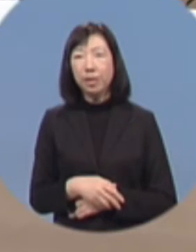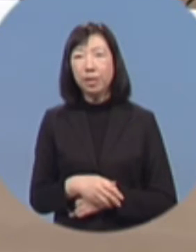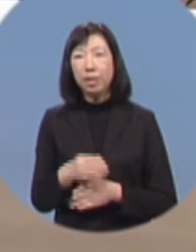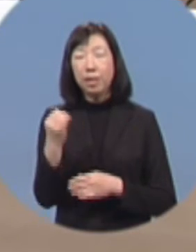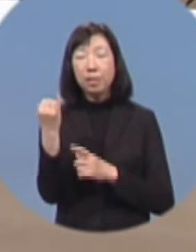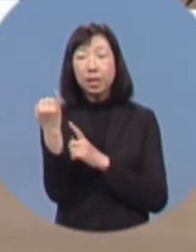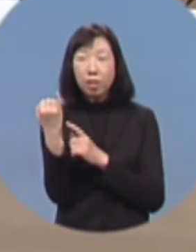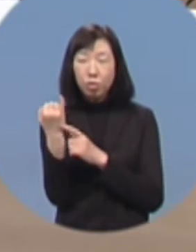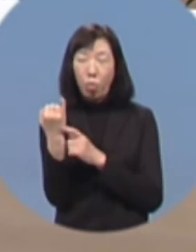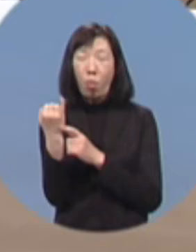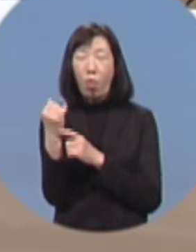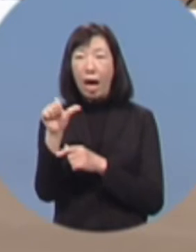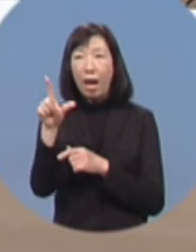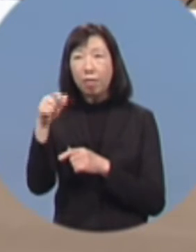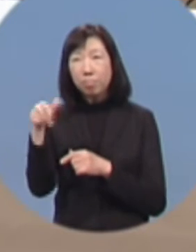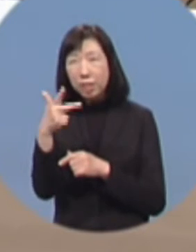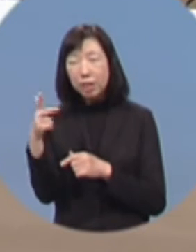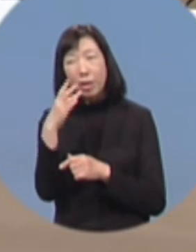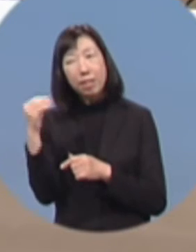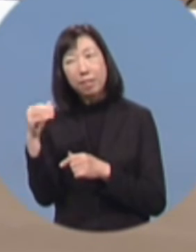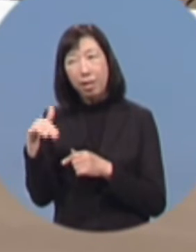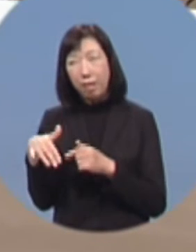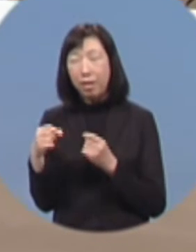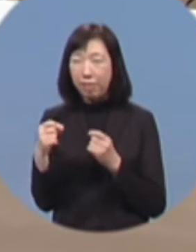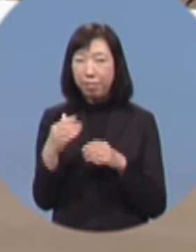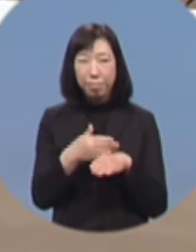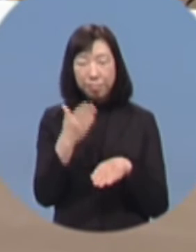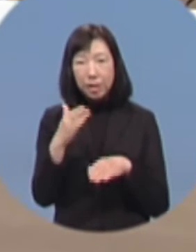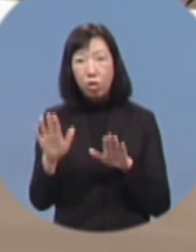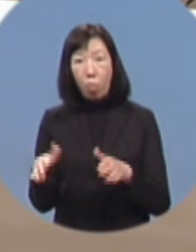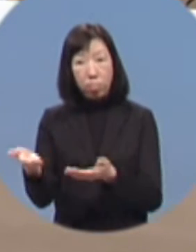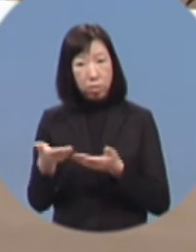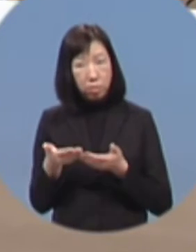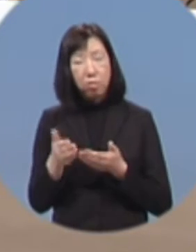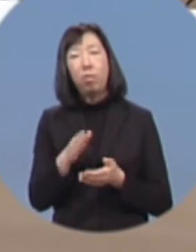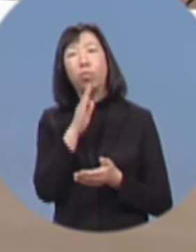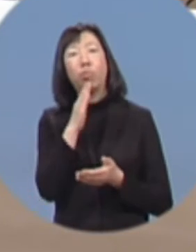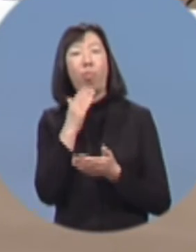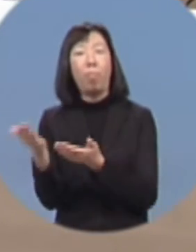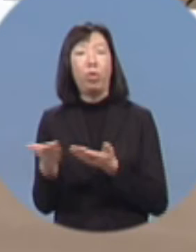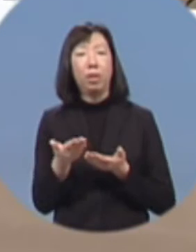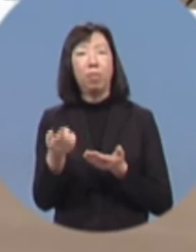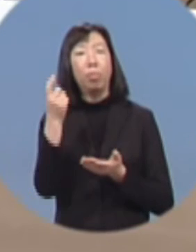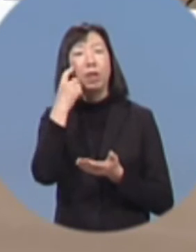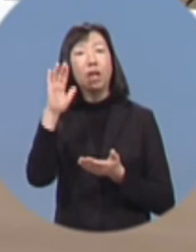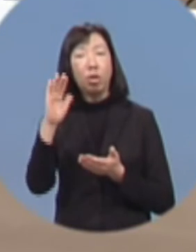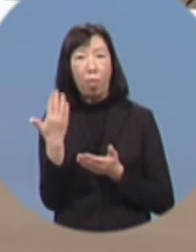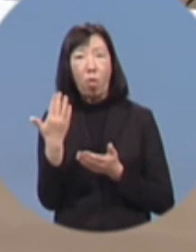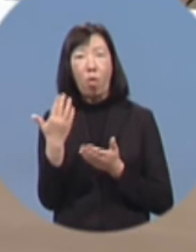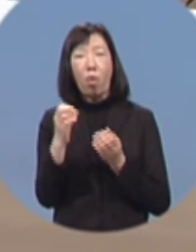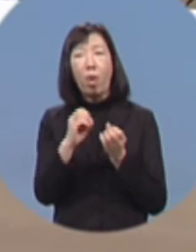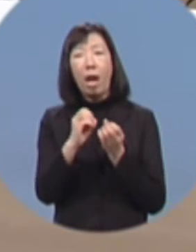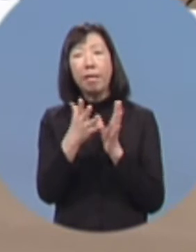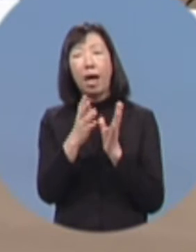ちえちゃんのフラワーアレンジメント素敵でした。 ありがとうございます。 今日はスタジオに 本当は飾りたかったんですけれどもお花が